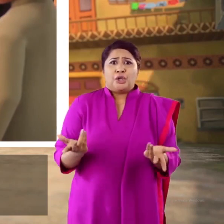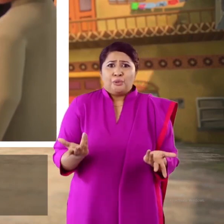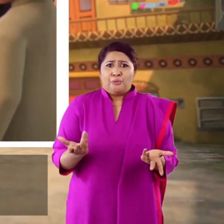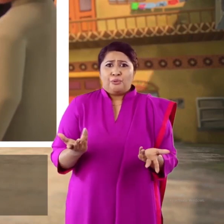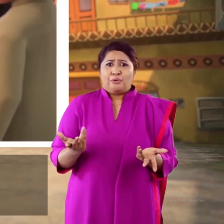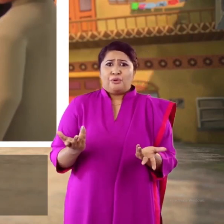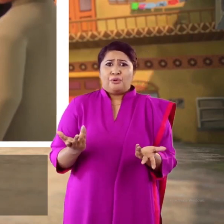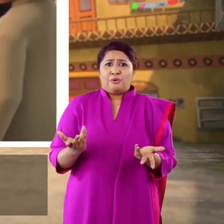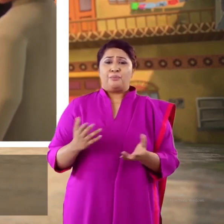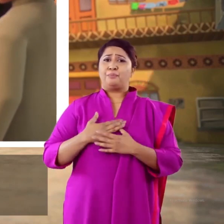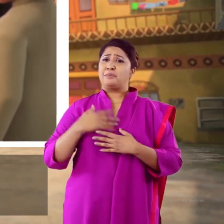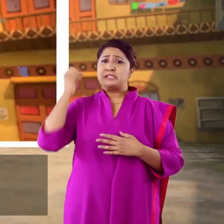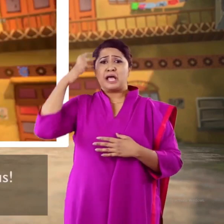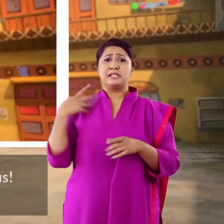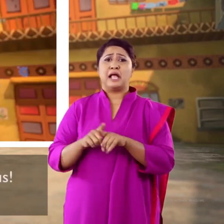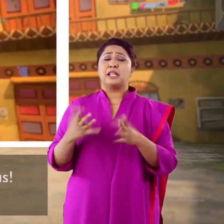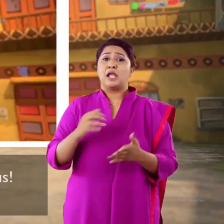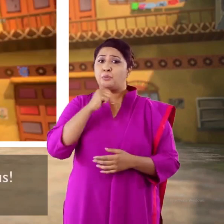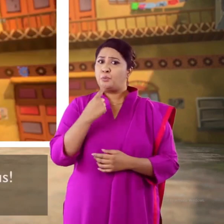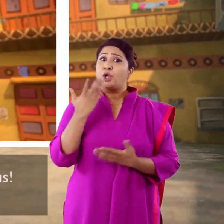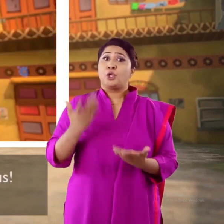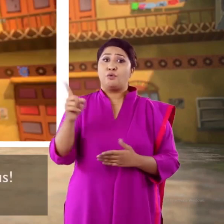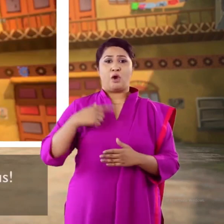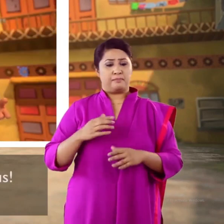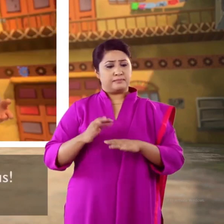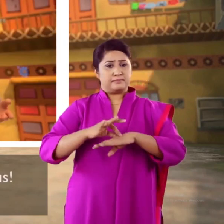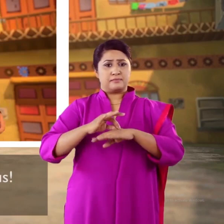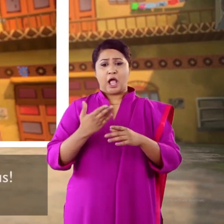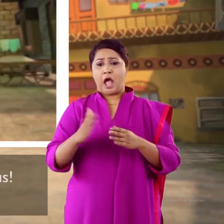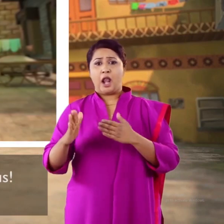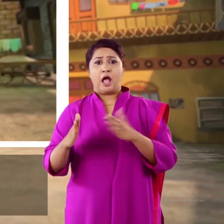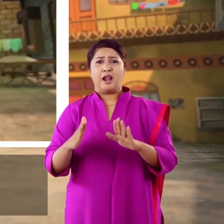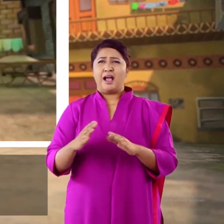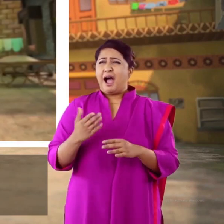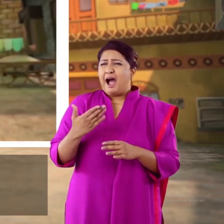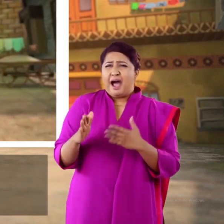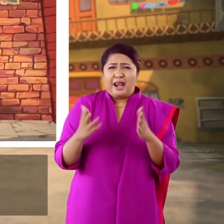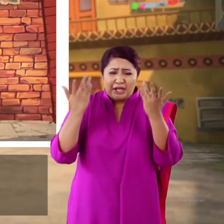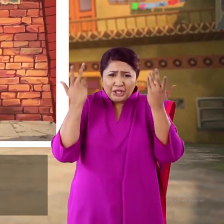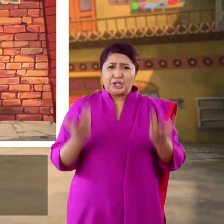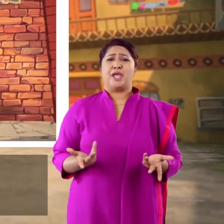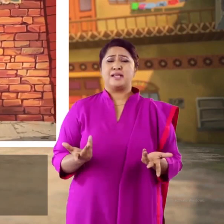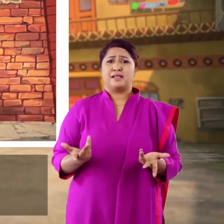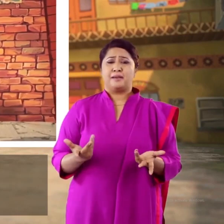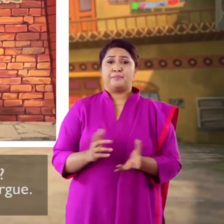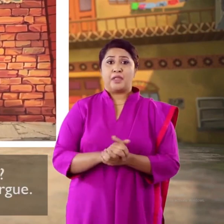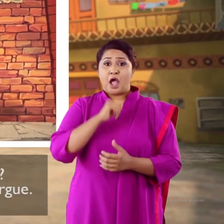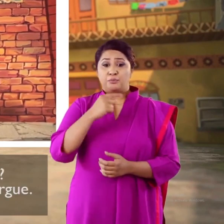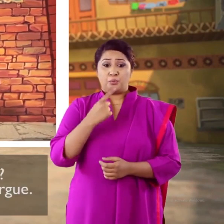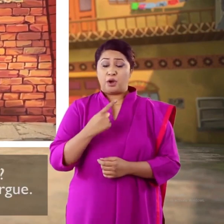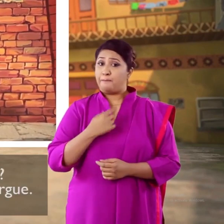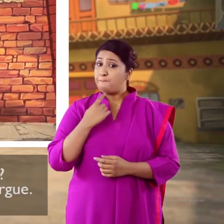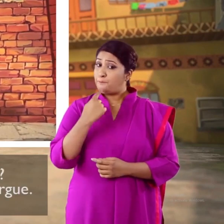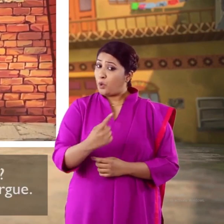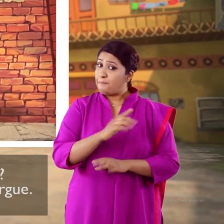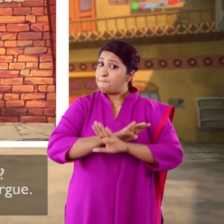जी लेकिन क्यों? क्योंकि वो हमसे अलग है इसलिए। अलग मगर कैसे? जैनब